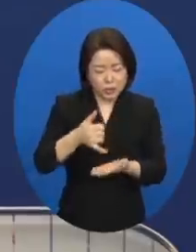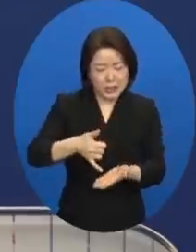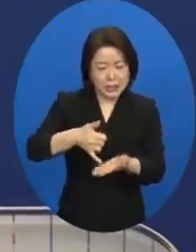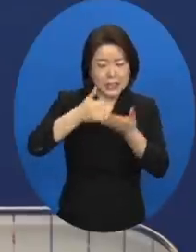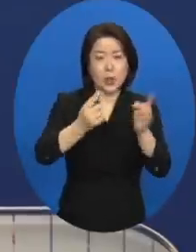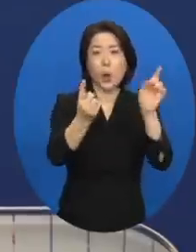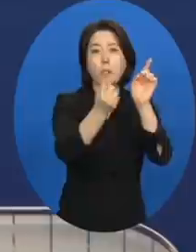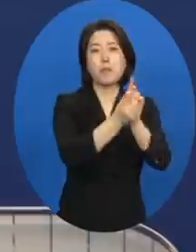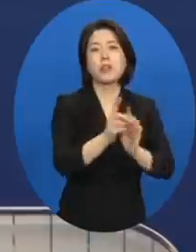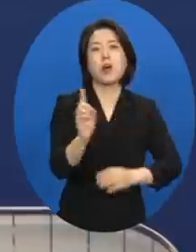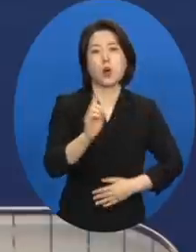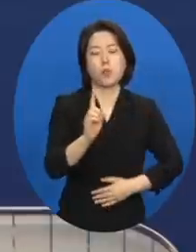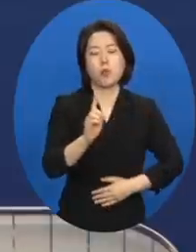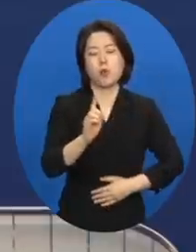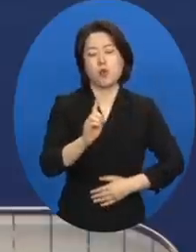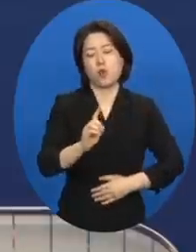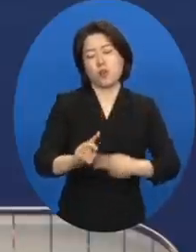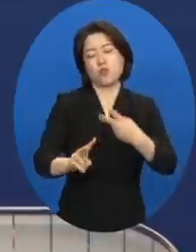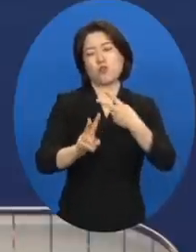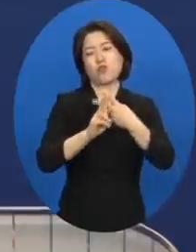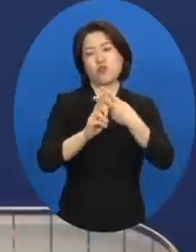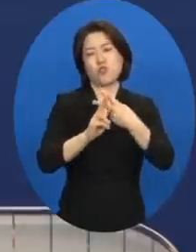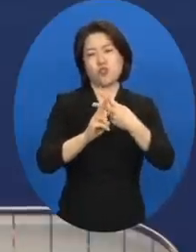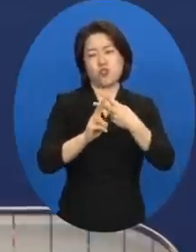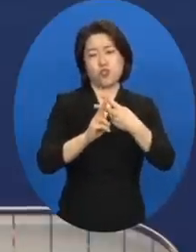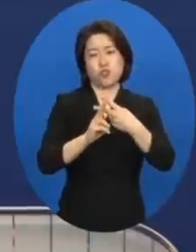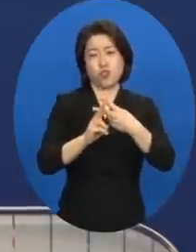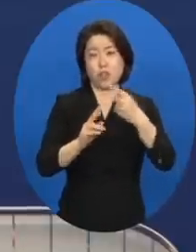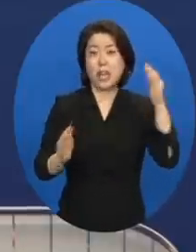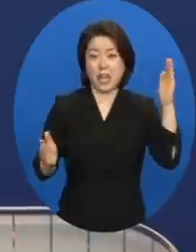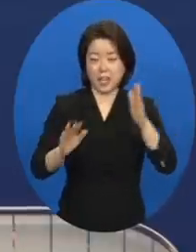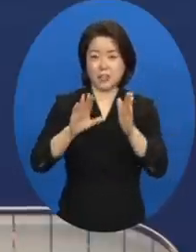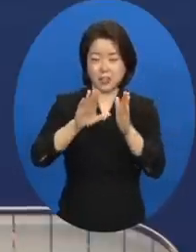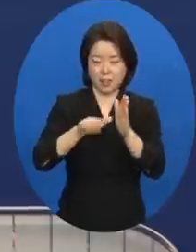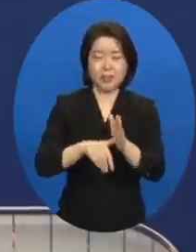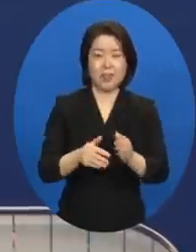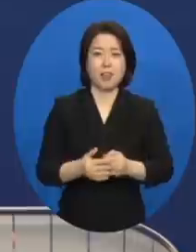중학교 2학년 때예요. 중학교 2학년 때